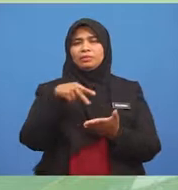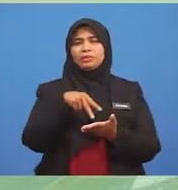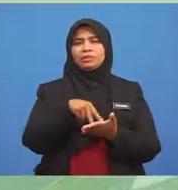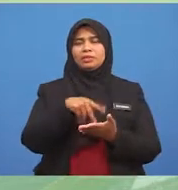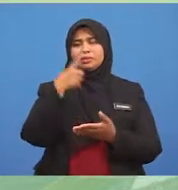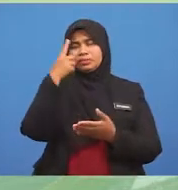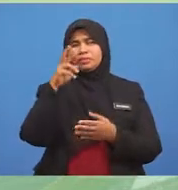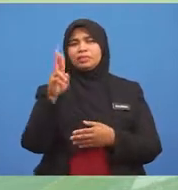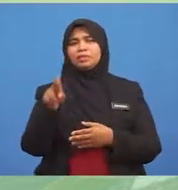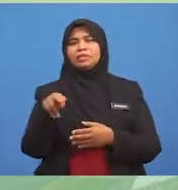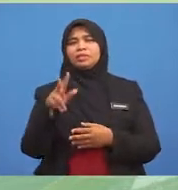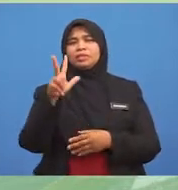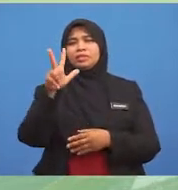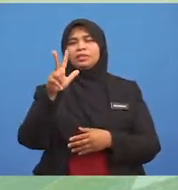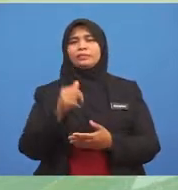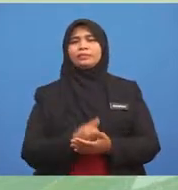yang ketiga.